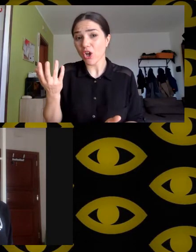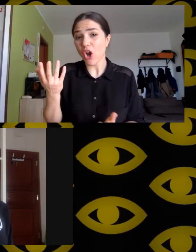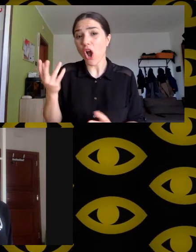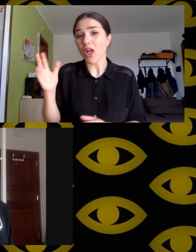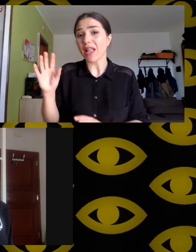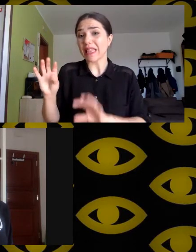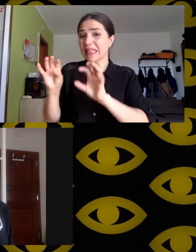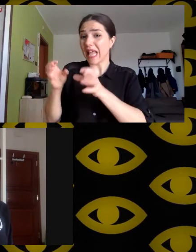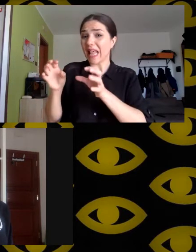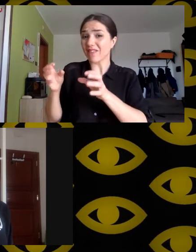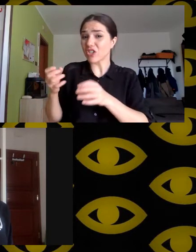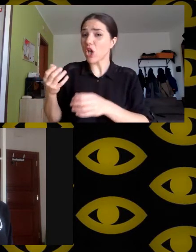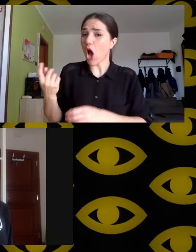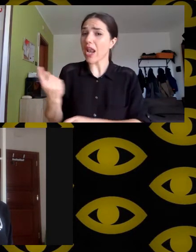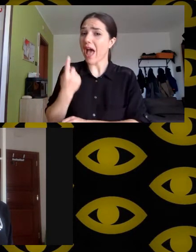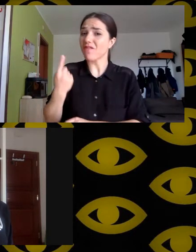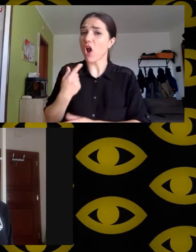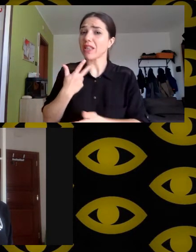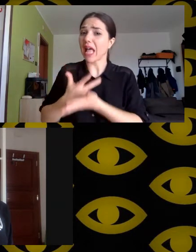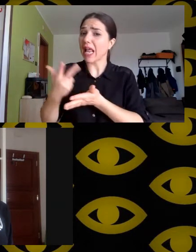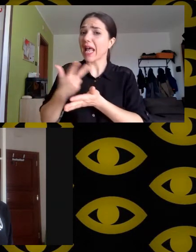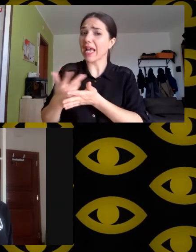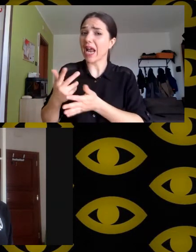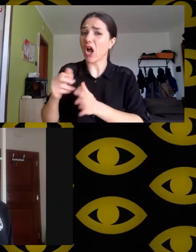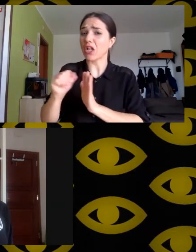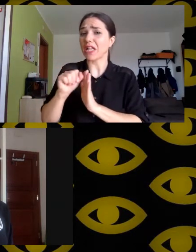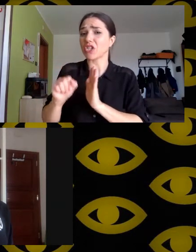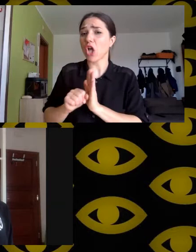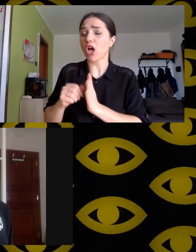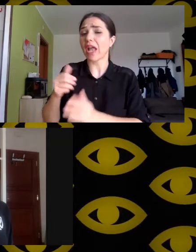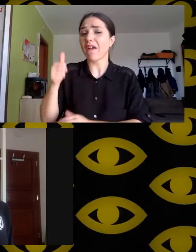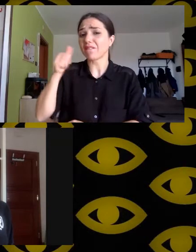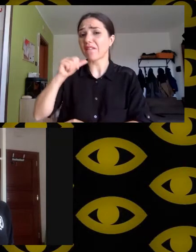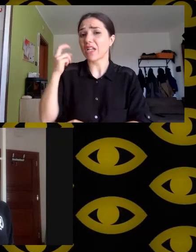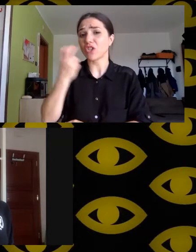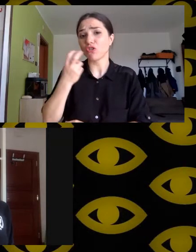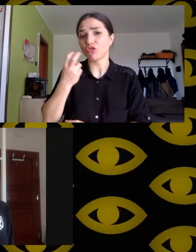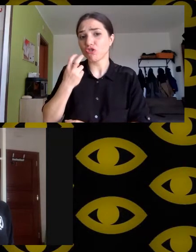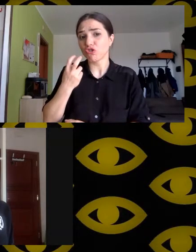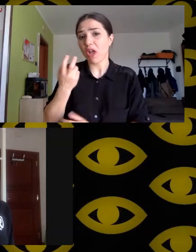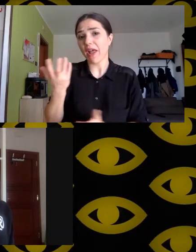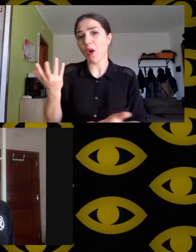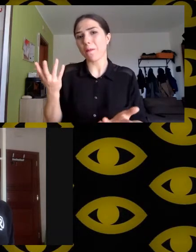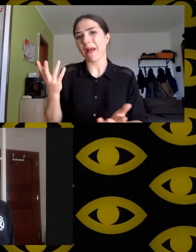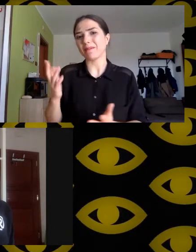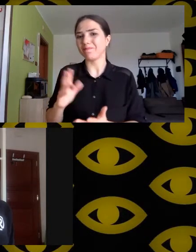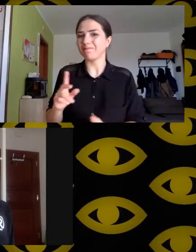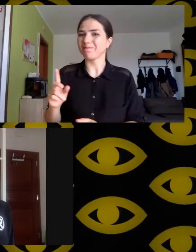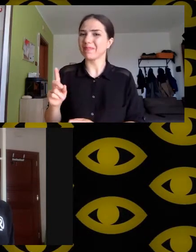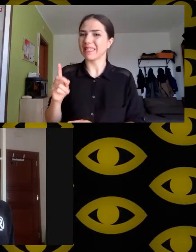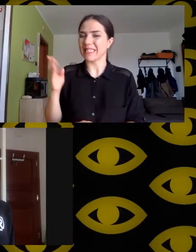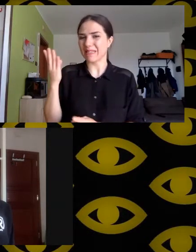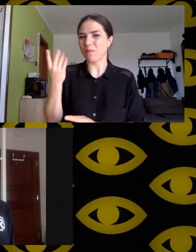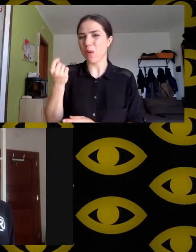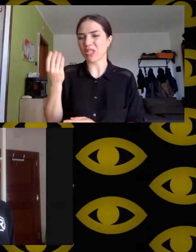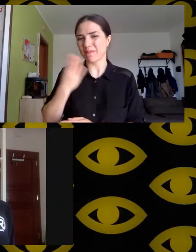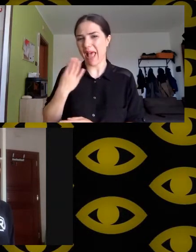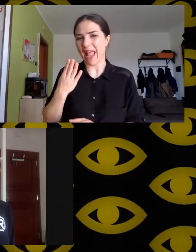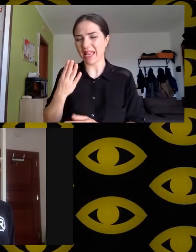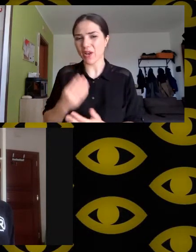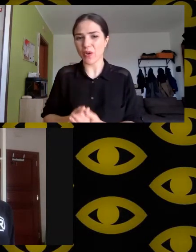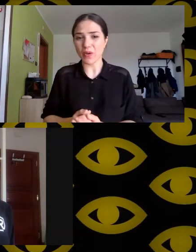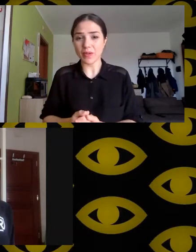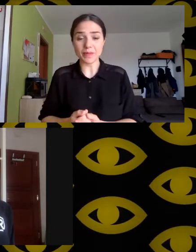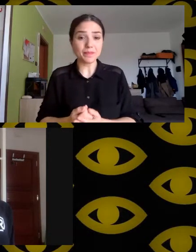e giornali per far notizia raccontano storie di falsi ciechi che non andrebbero raccontate in quella maniera. Vorrei leggere